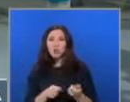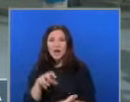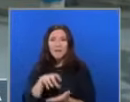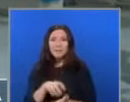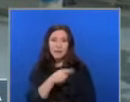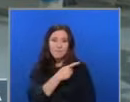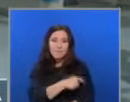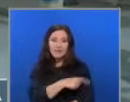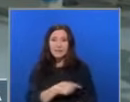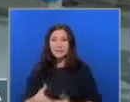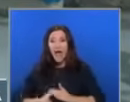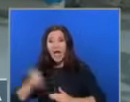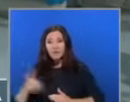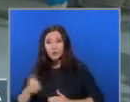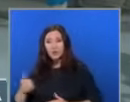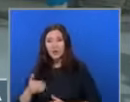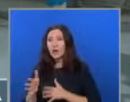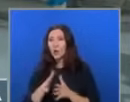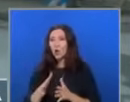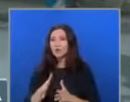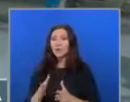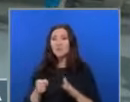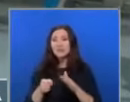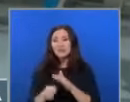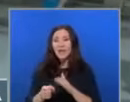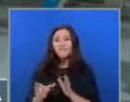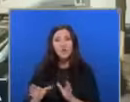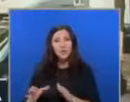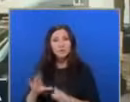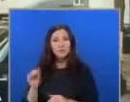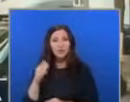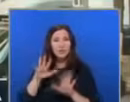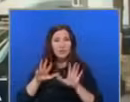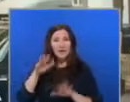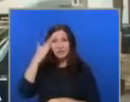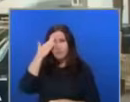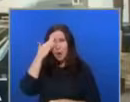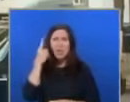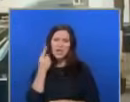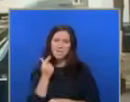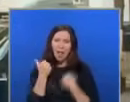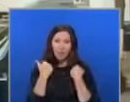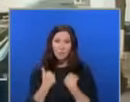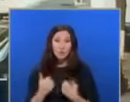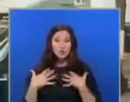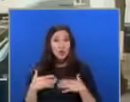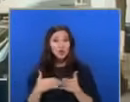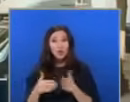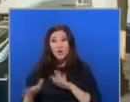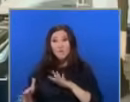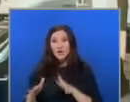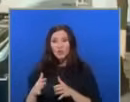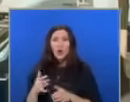са евакуирали пациентите, настанени в отделението. От всичките 9 болни, един е в малко по-тежко състояние, тъй като